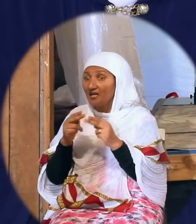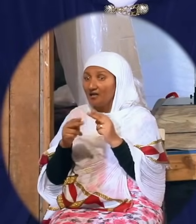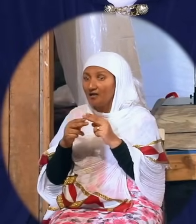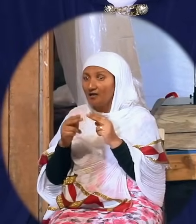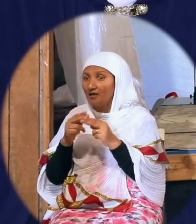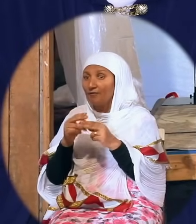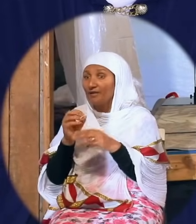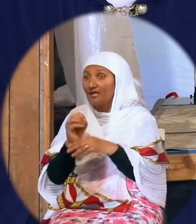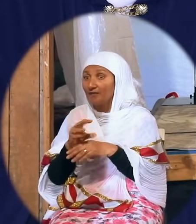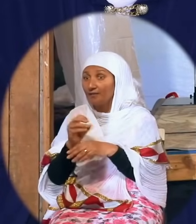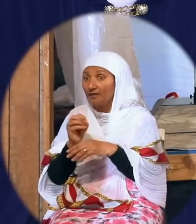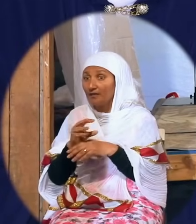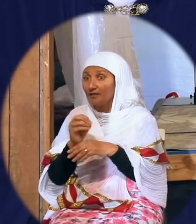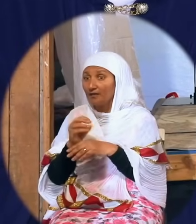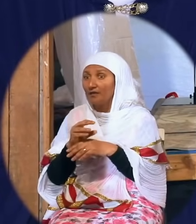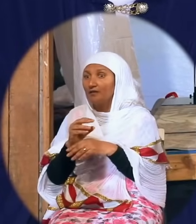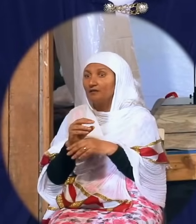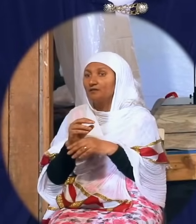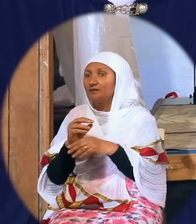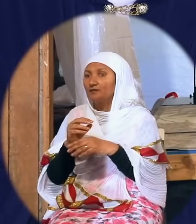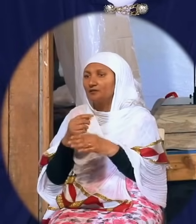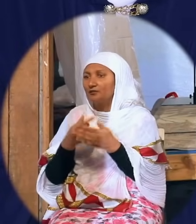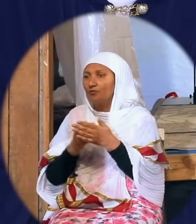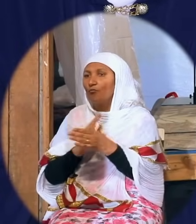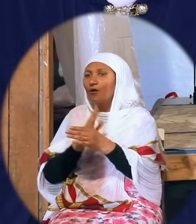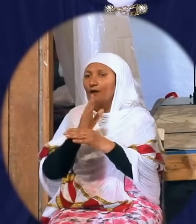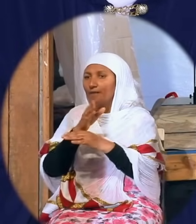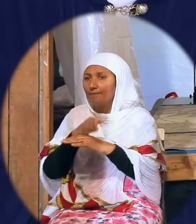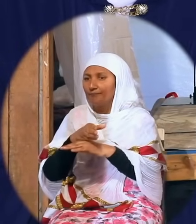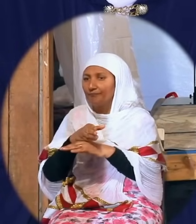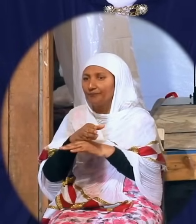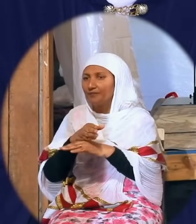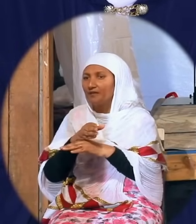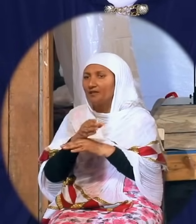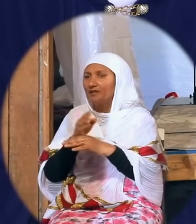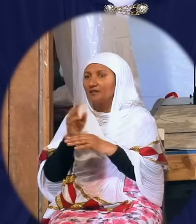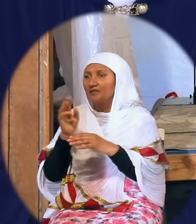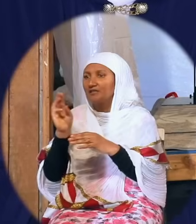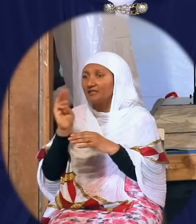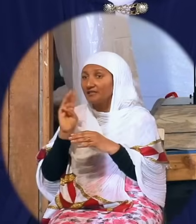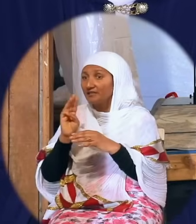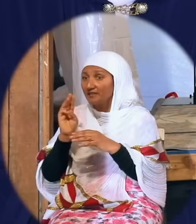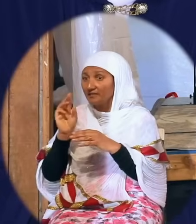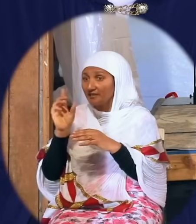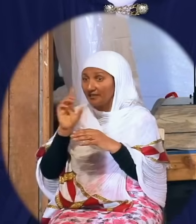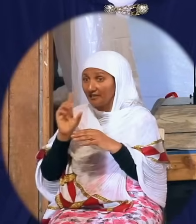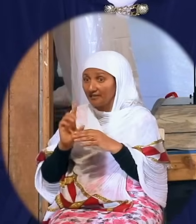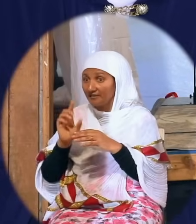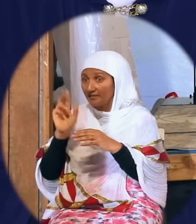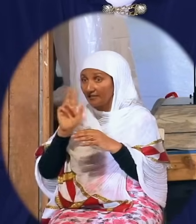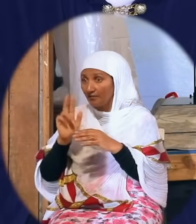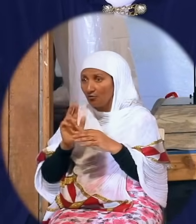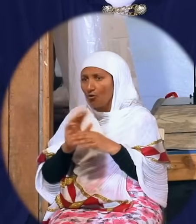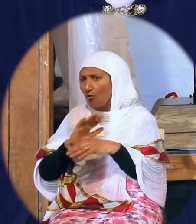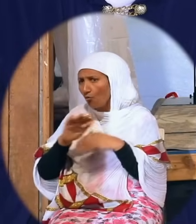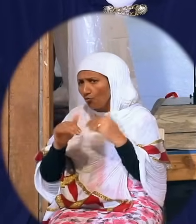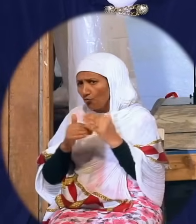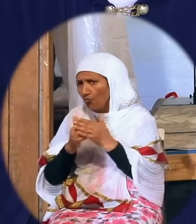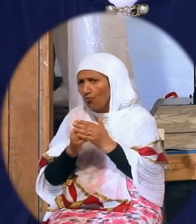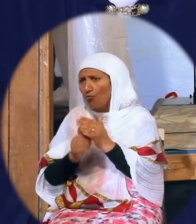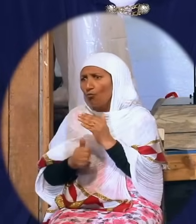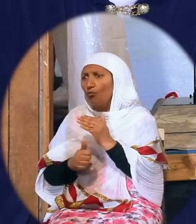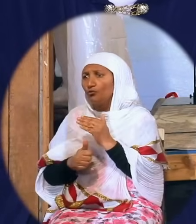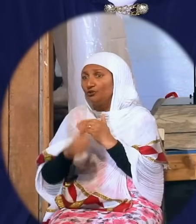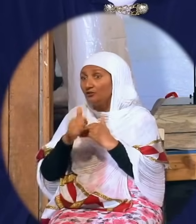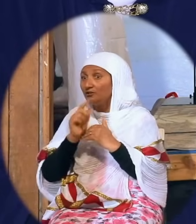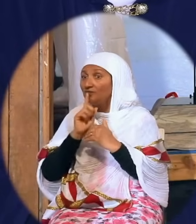አይገባም ምንም ከዛ በኋላ ደግሞ ስክሪን ሁሉም የሚታየው ጎጂ ነው ማለት አይደለም በዚህ ዘመን ብዙ ጠቃሚ